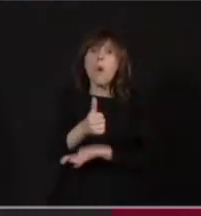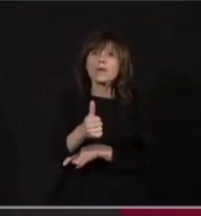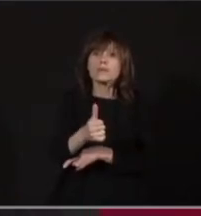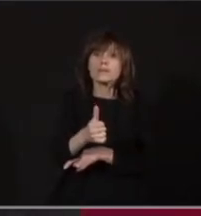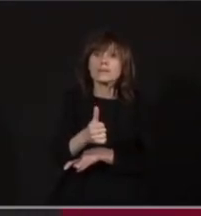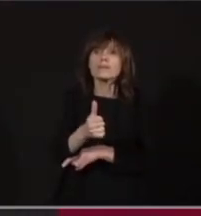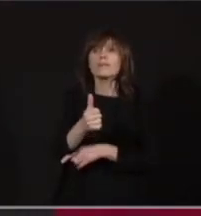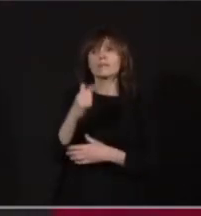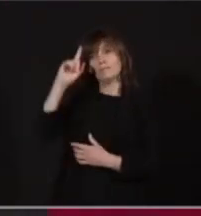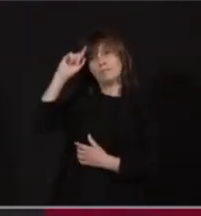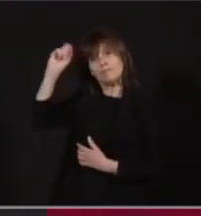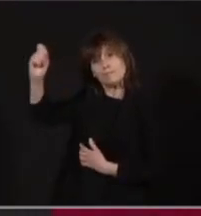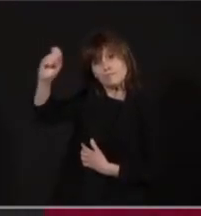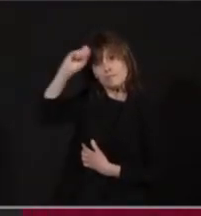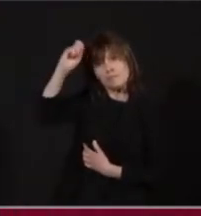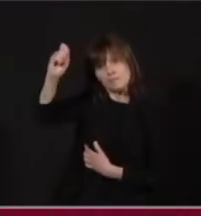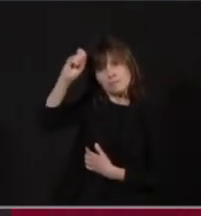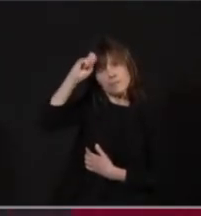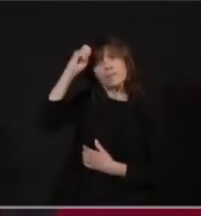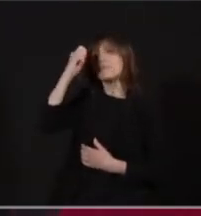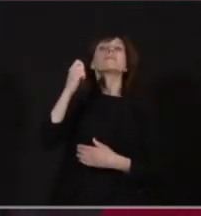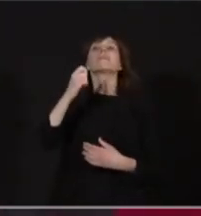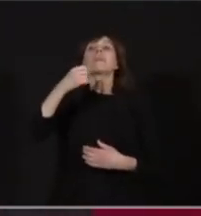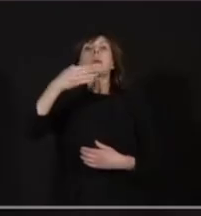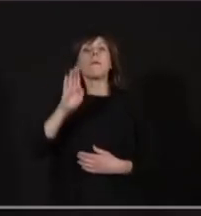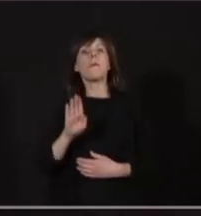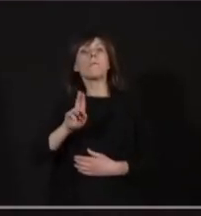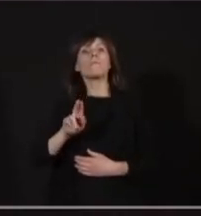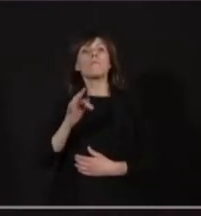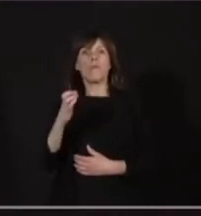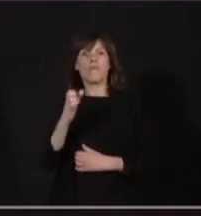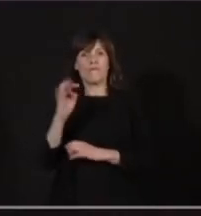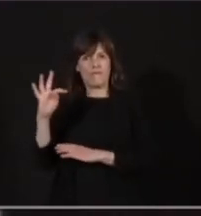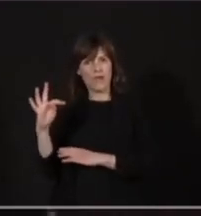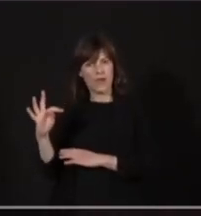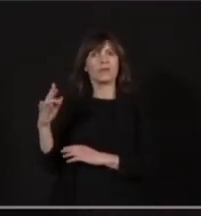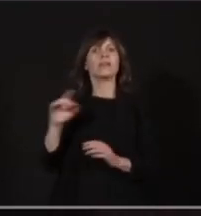côtés pour créer ce groupe. Nous avions... Et je voulais le saluer,